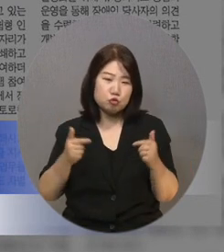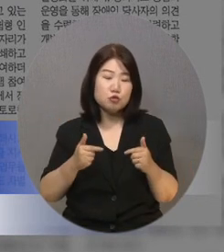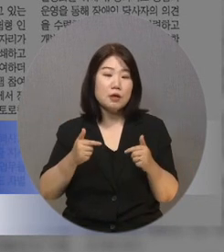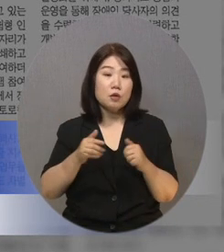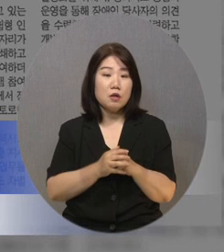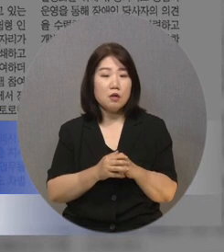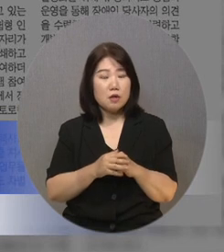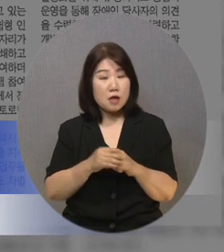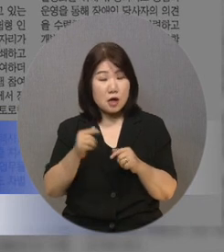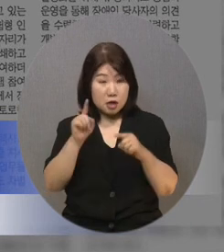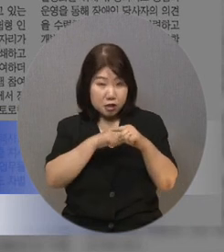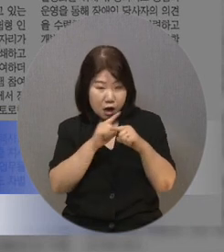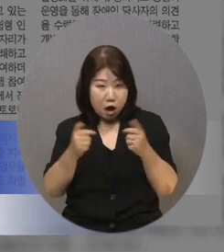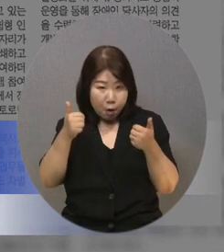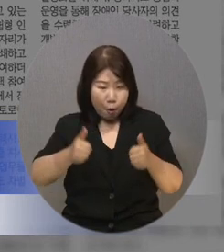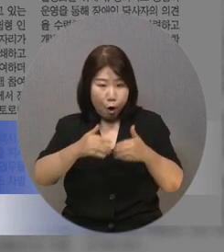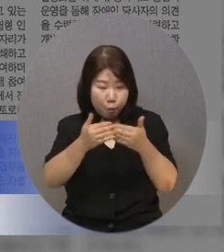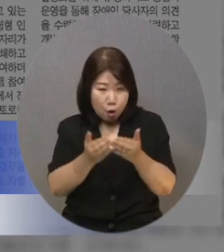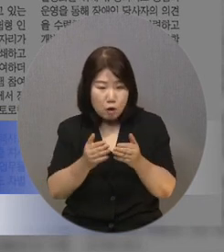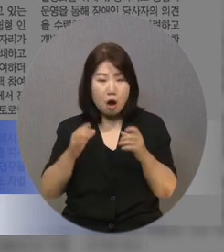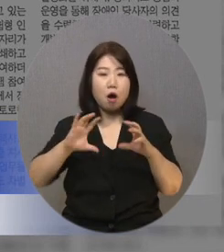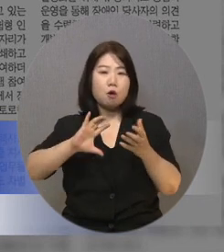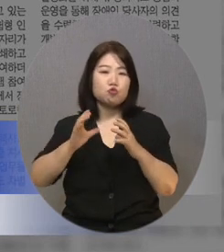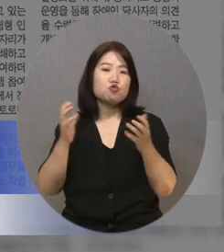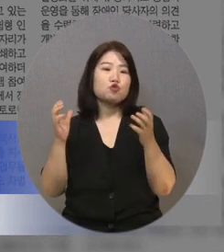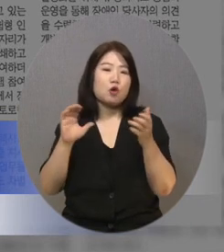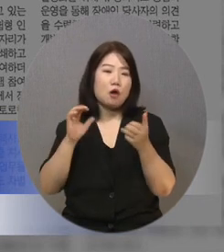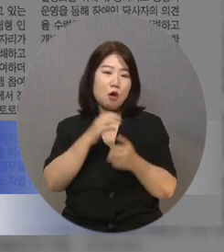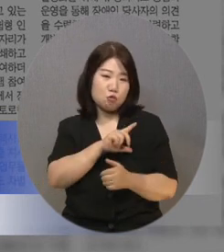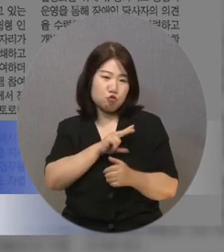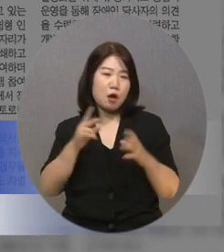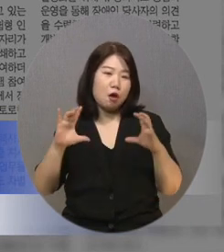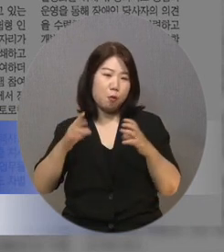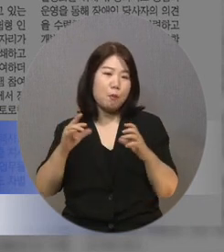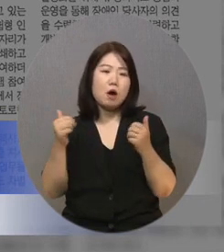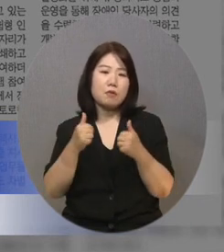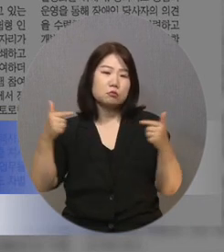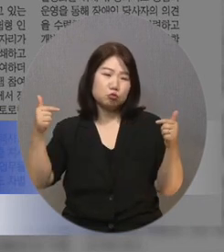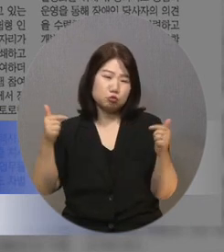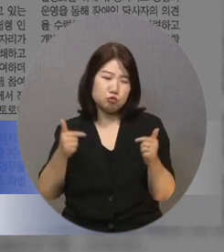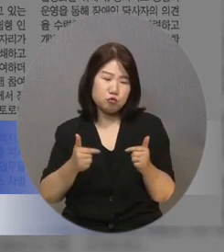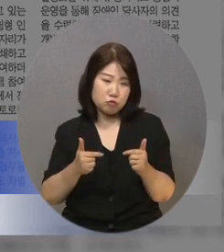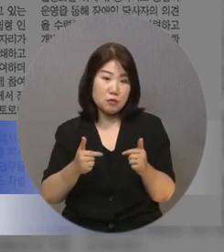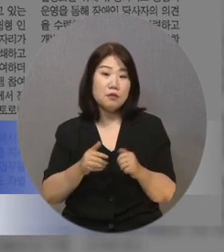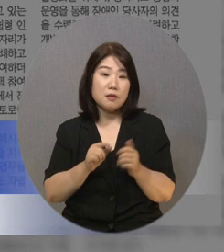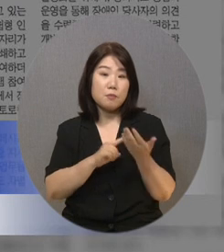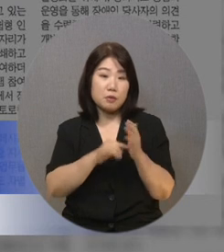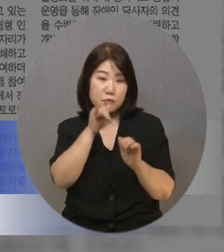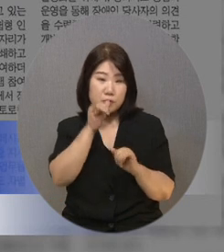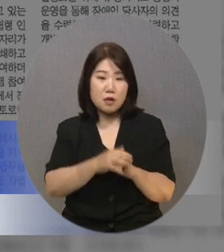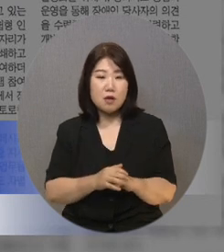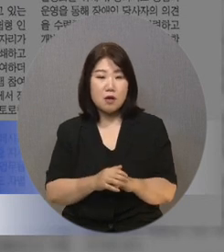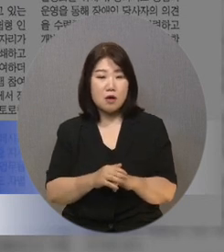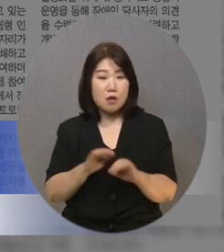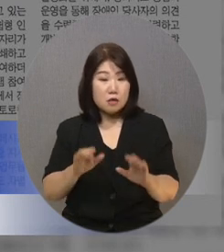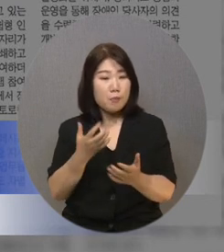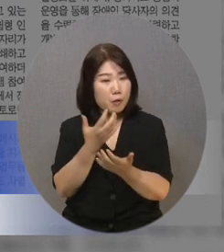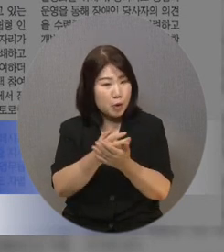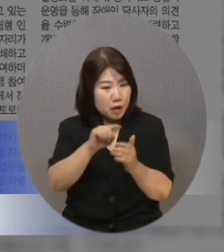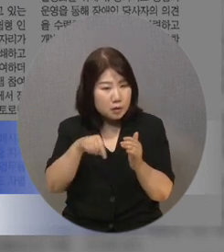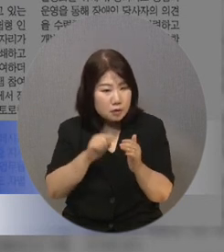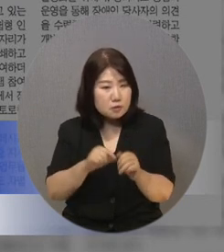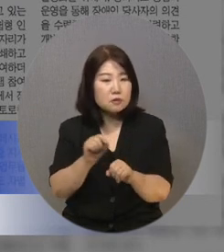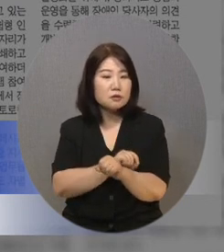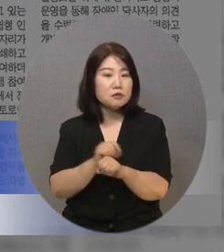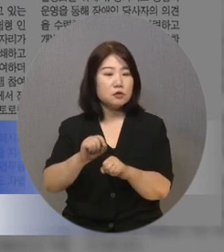대법원과 국회 등에서의 장애인 고용은 낮다는 분석 내용이 포함되어 있습니다 특히 리포트에서는